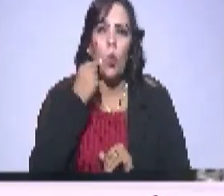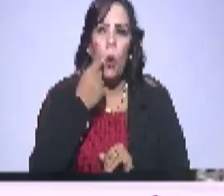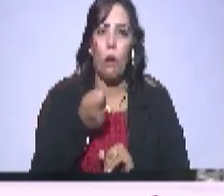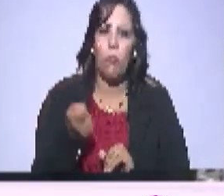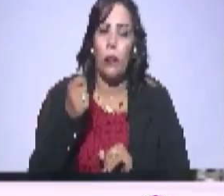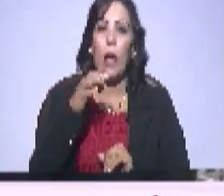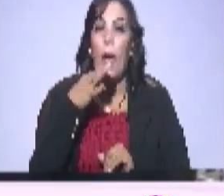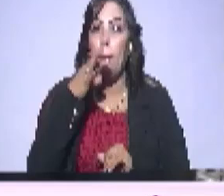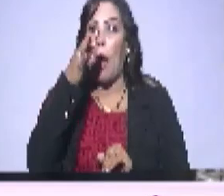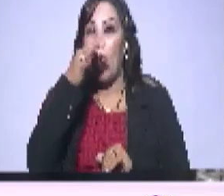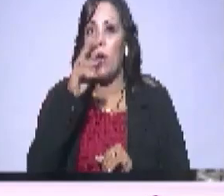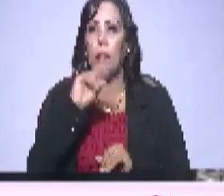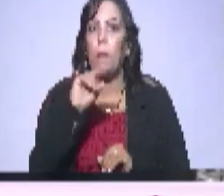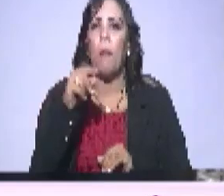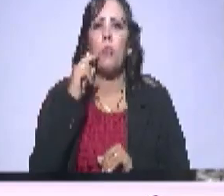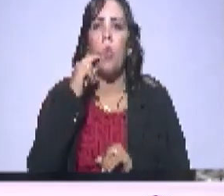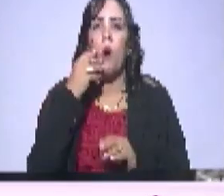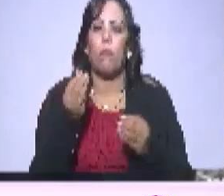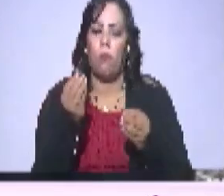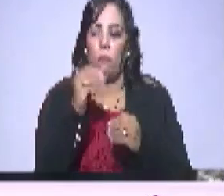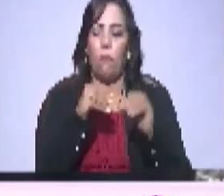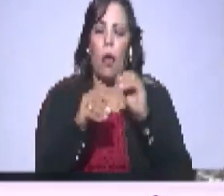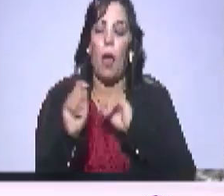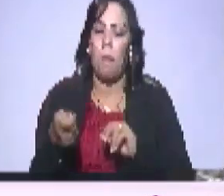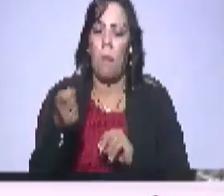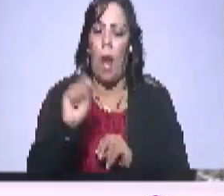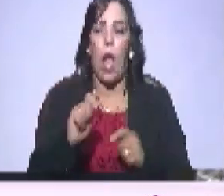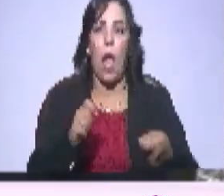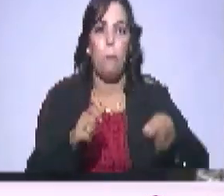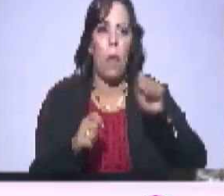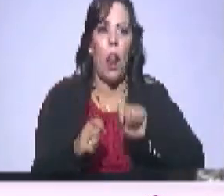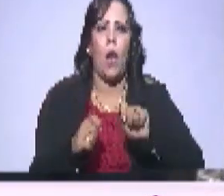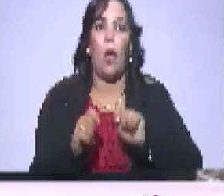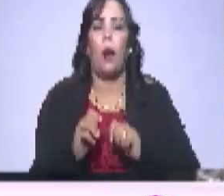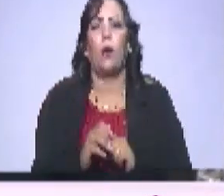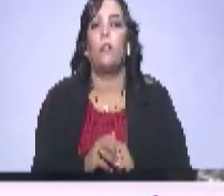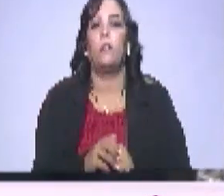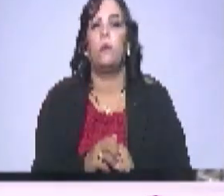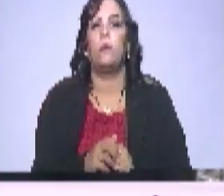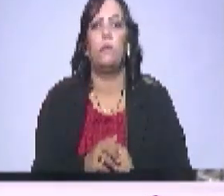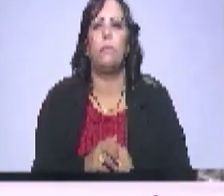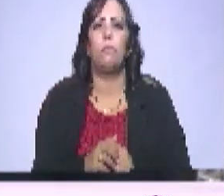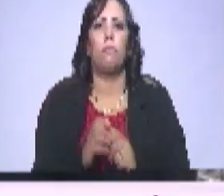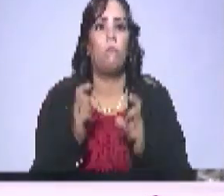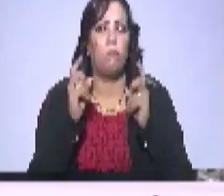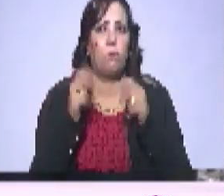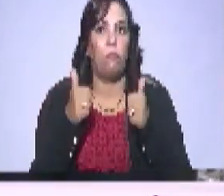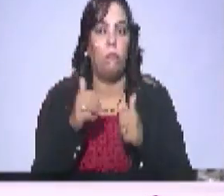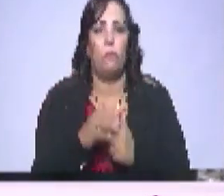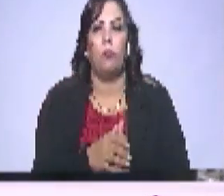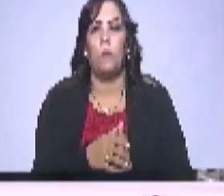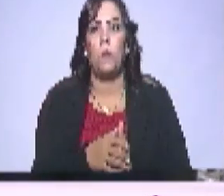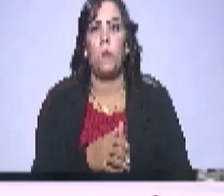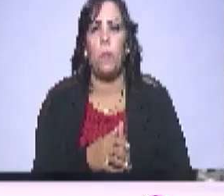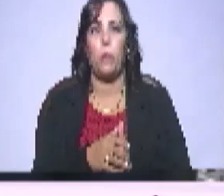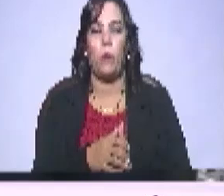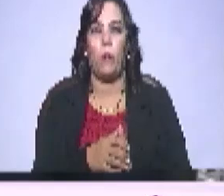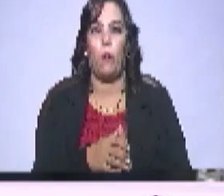تحط الملح حط السكر. معلقة سكر معاكي. تمام. تاخد